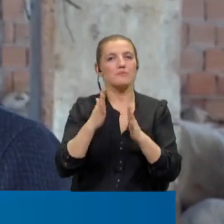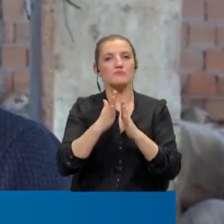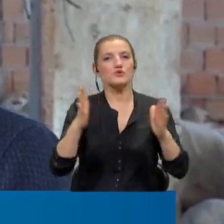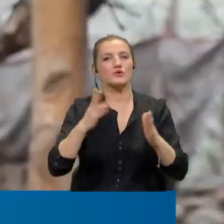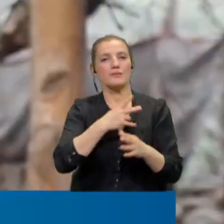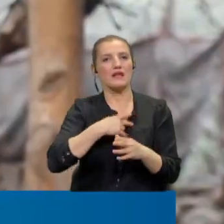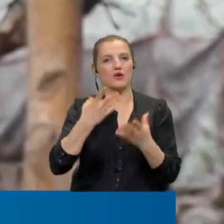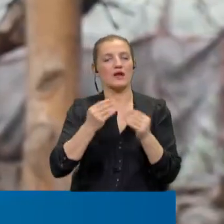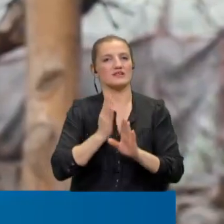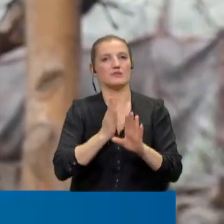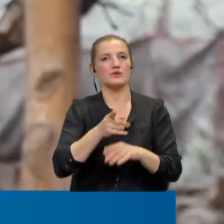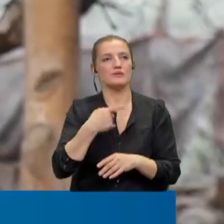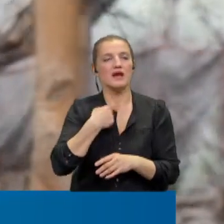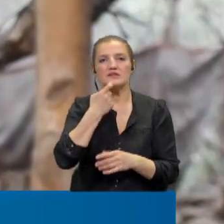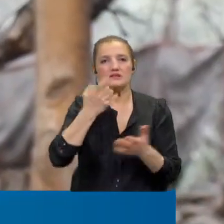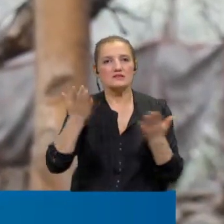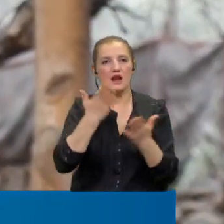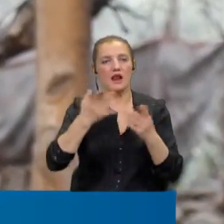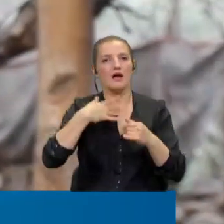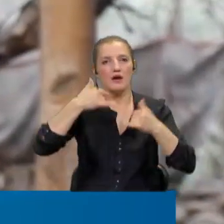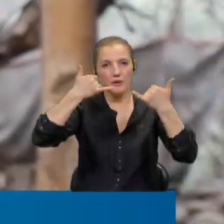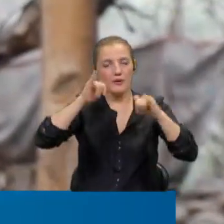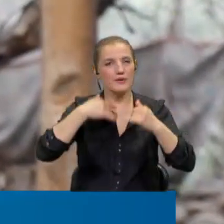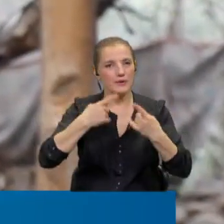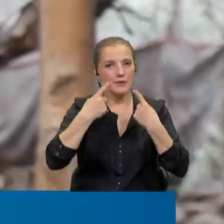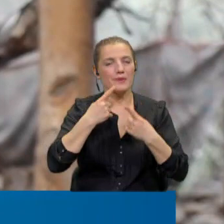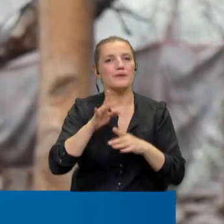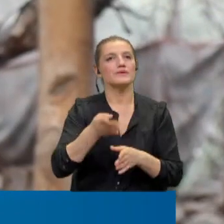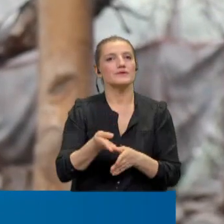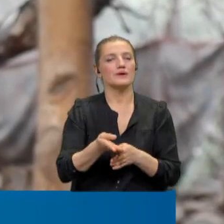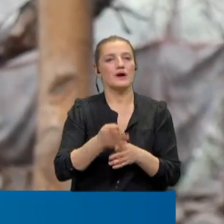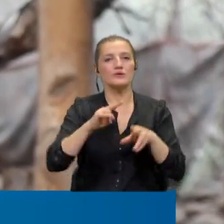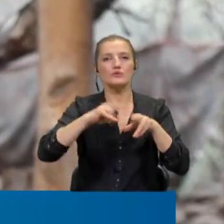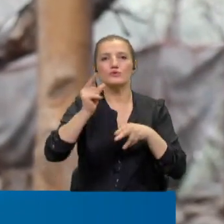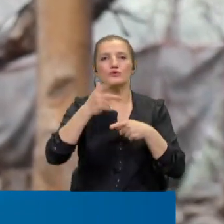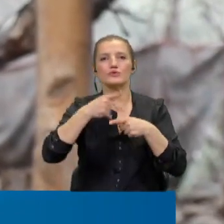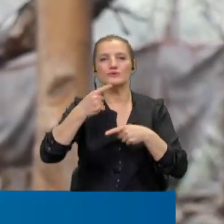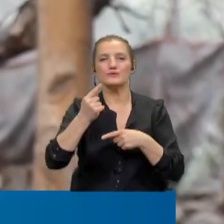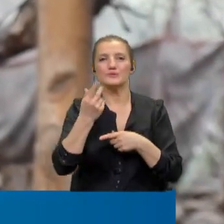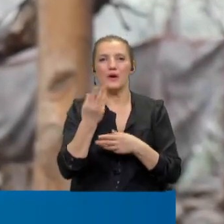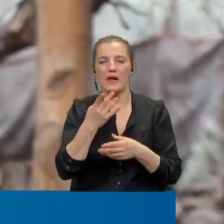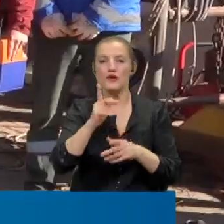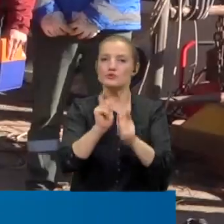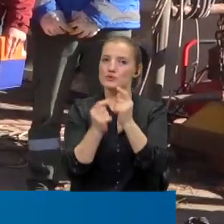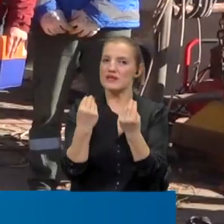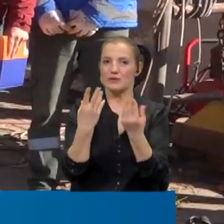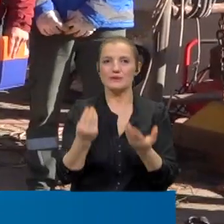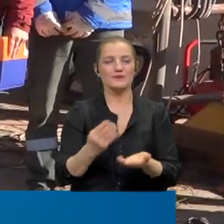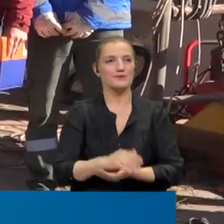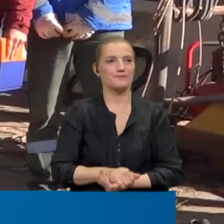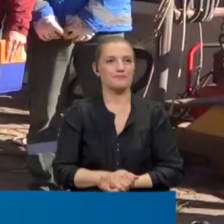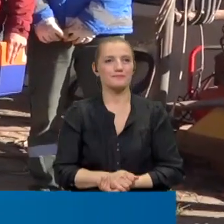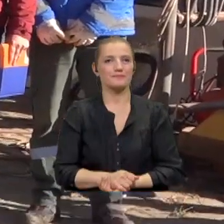Belediyesi olarak devam edeceğiz yıllarca Koyunculuk yaptım sakız oyun Verem olarak Oh buz olarak iyi oluyor sütünün iyi oluyor